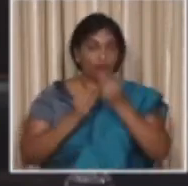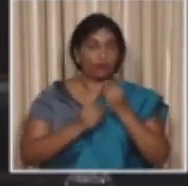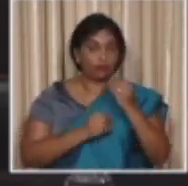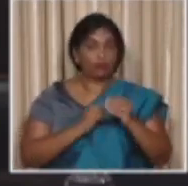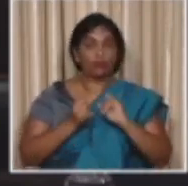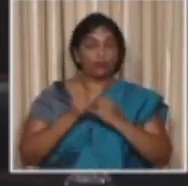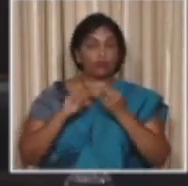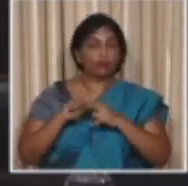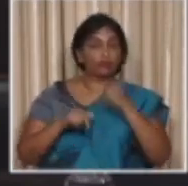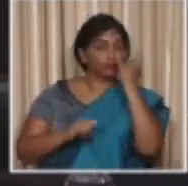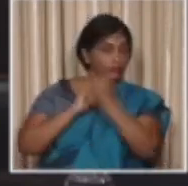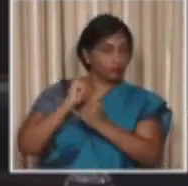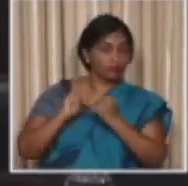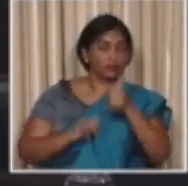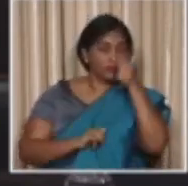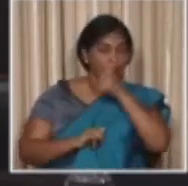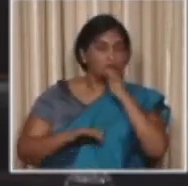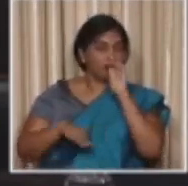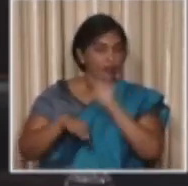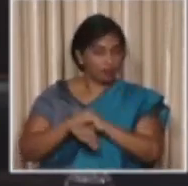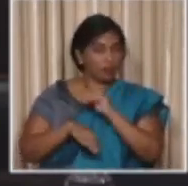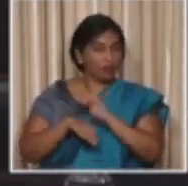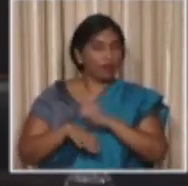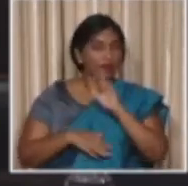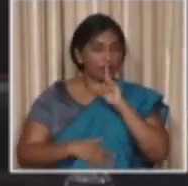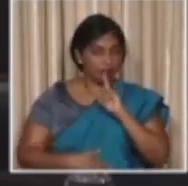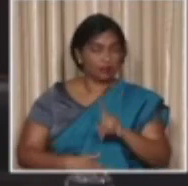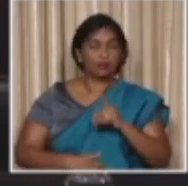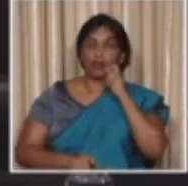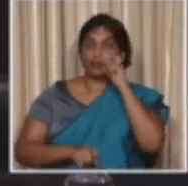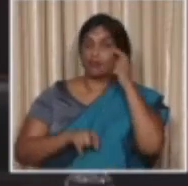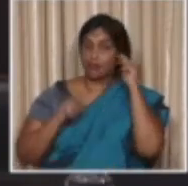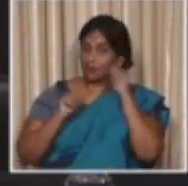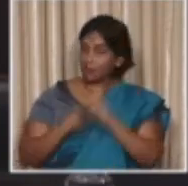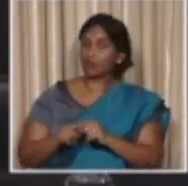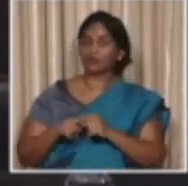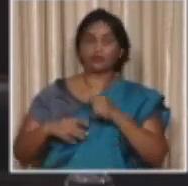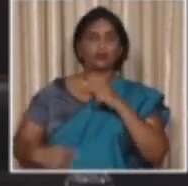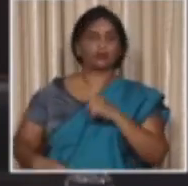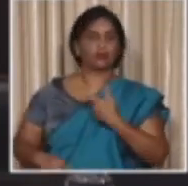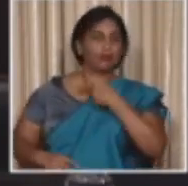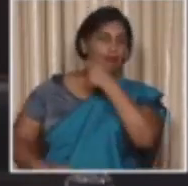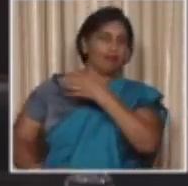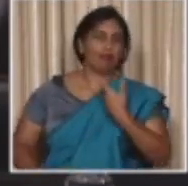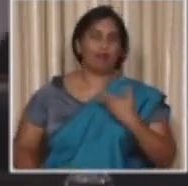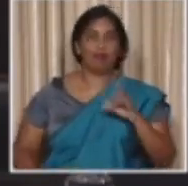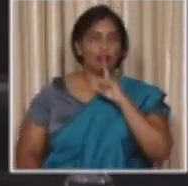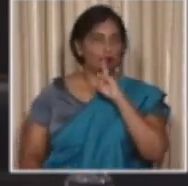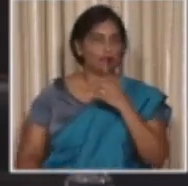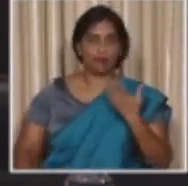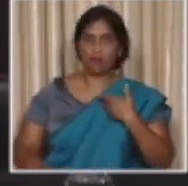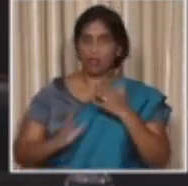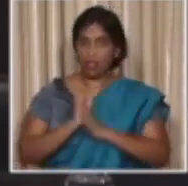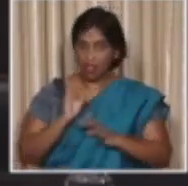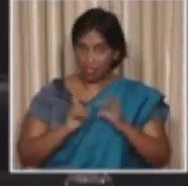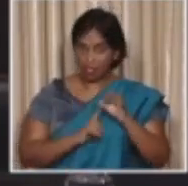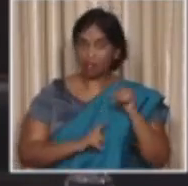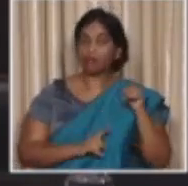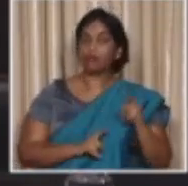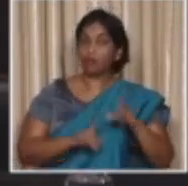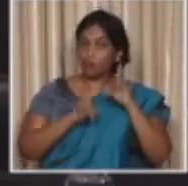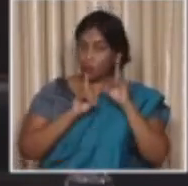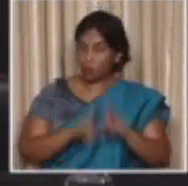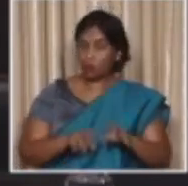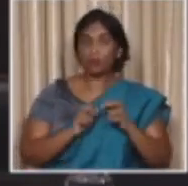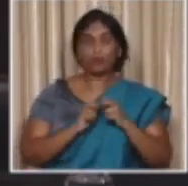නිලධාරීන්ට චෝදනා එල්ලලා වංචා දූෂණ සිද්ධ වෙනවා කියලා නිලධාරීන්ට ඒක ඇඟිල්ල දික්කලා අත පීදා ගන්න බෑ ඇමතිවරයෙක් ඉන්නේ එහෙම දේවල්